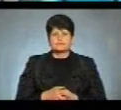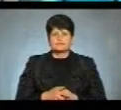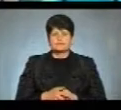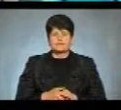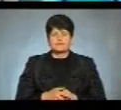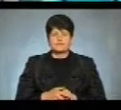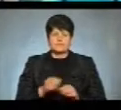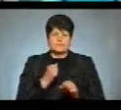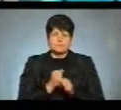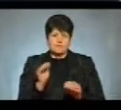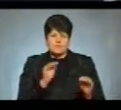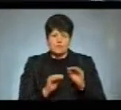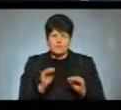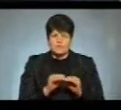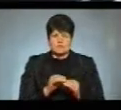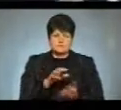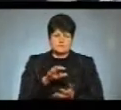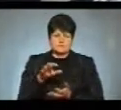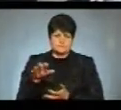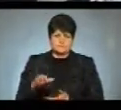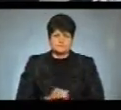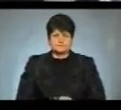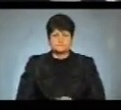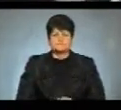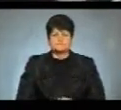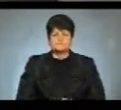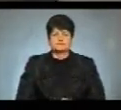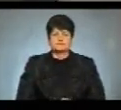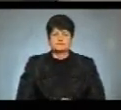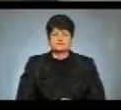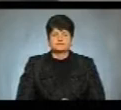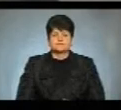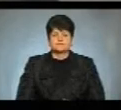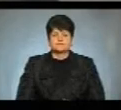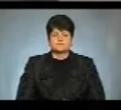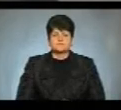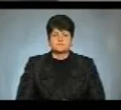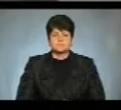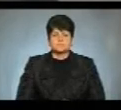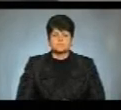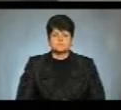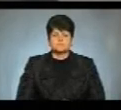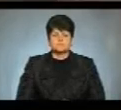формувати ці великодні пакунки. Діана Ярошенко, Оксана Галіяш, новини.